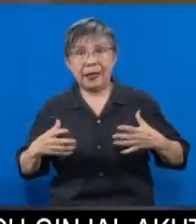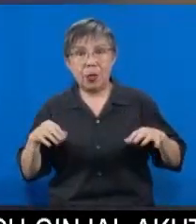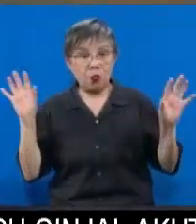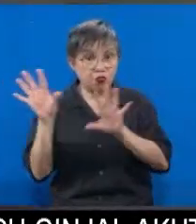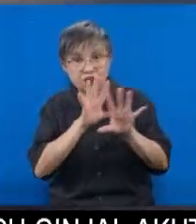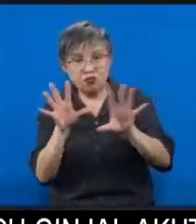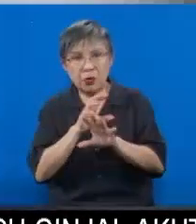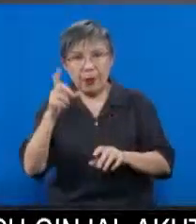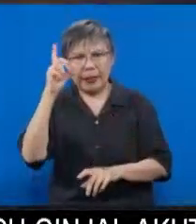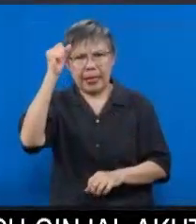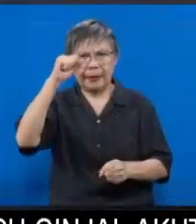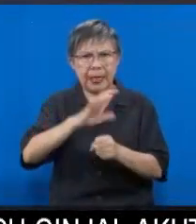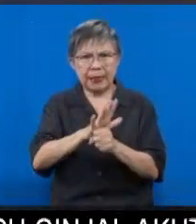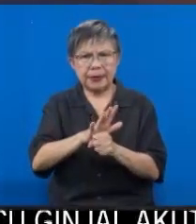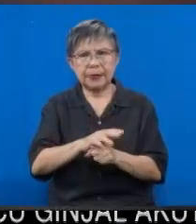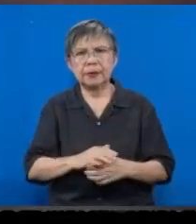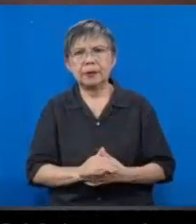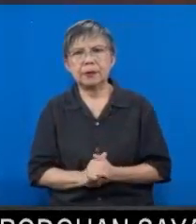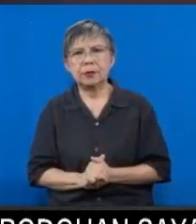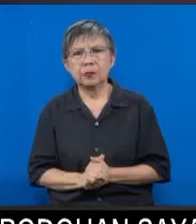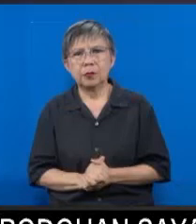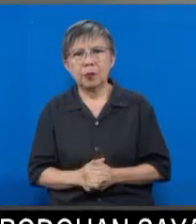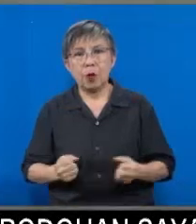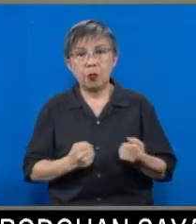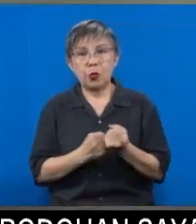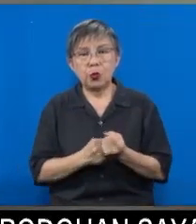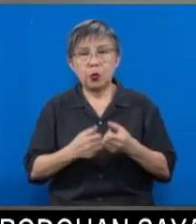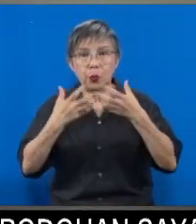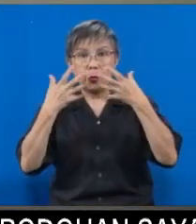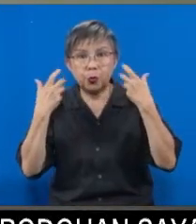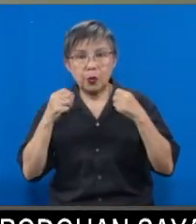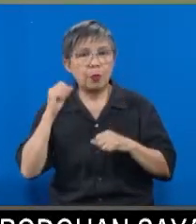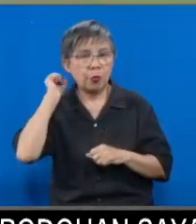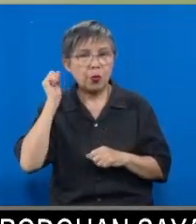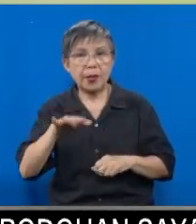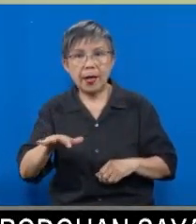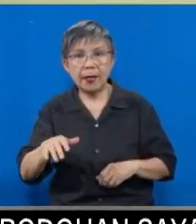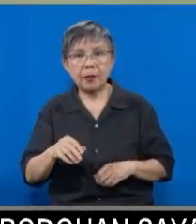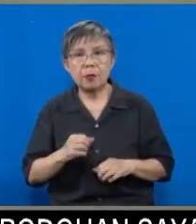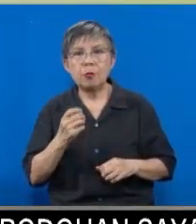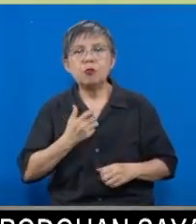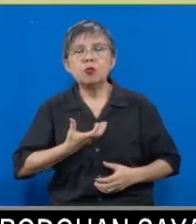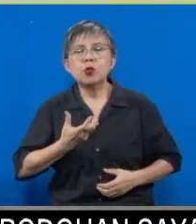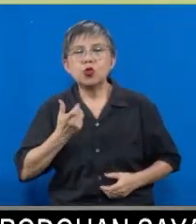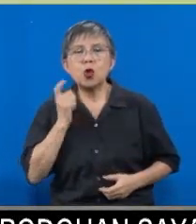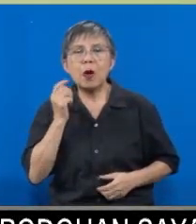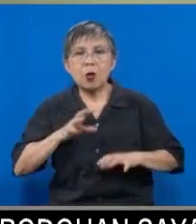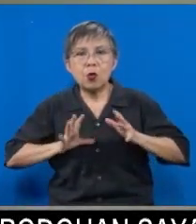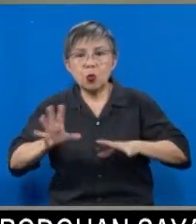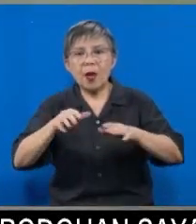yang disusul tembakan gas air mata. Para pendukung Arema, diantaranya perempuan dan anak-anak, berusaha keluar dari pintu yang